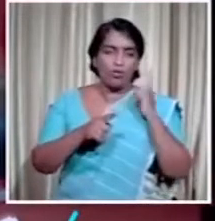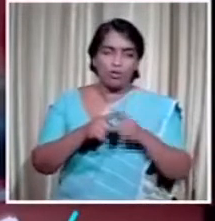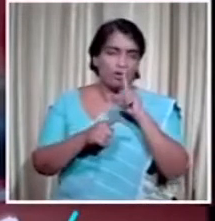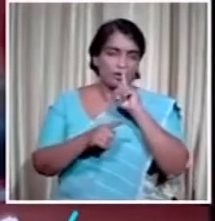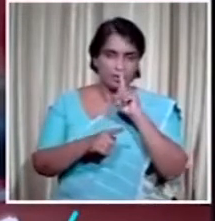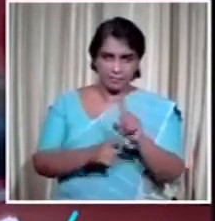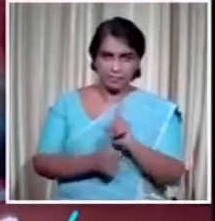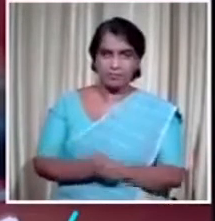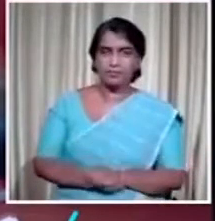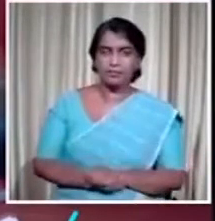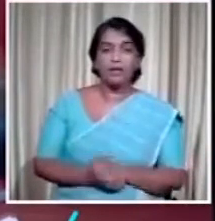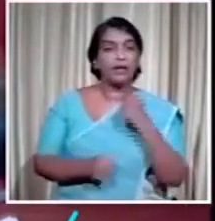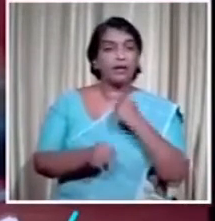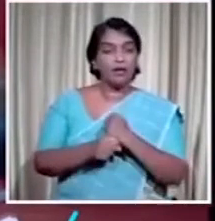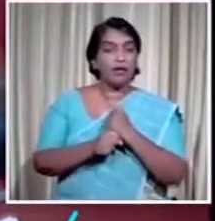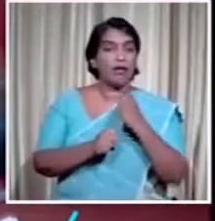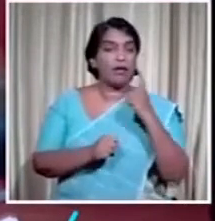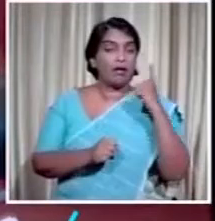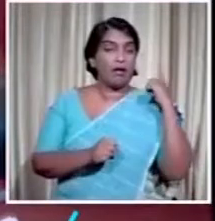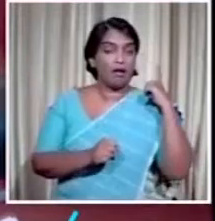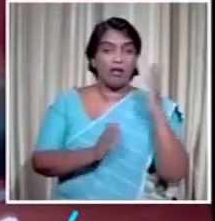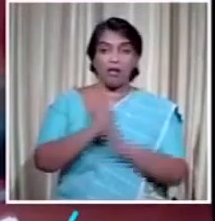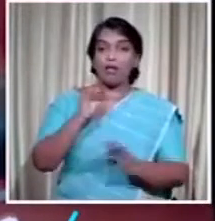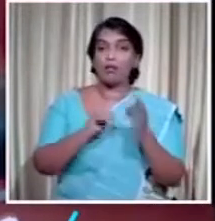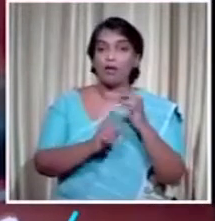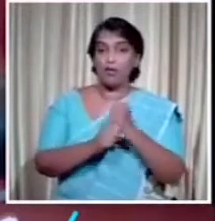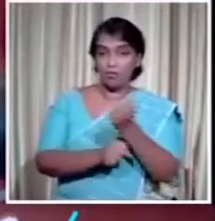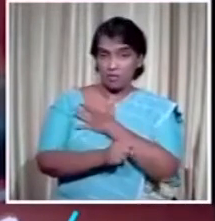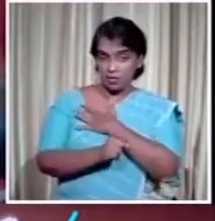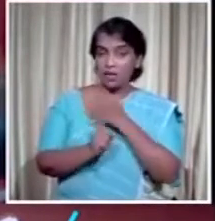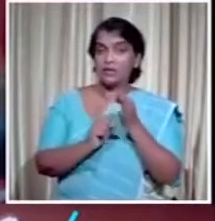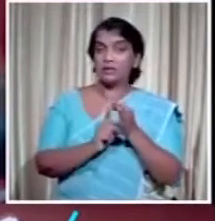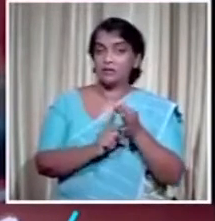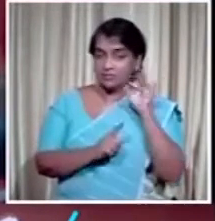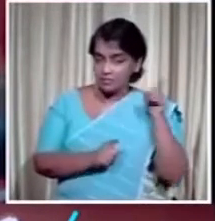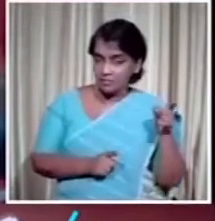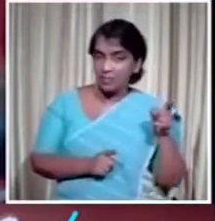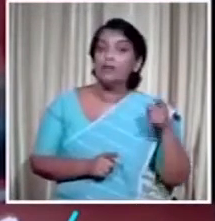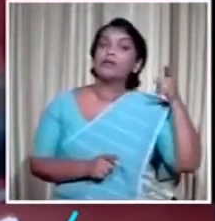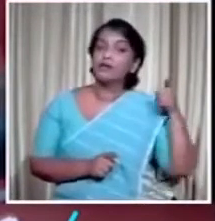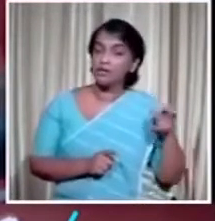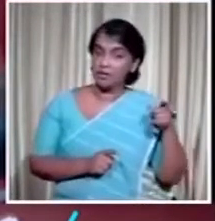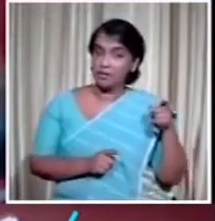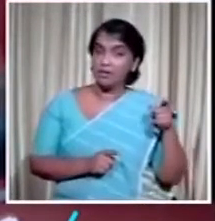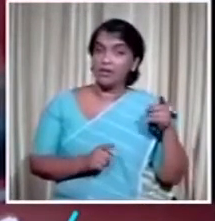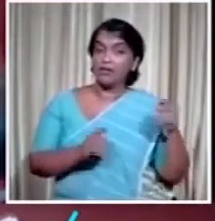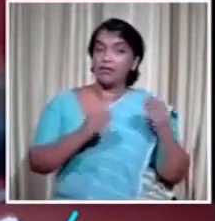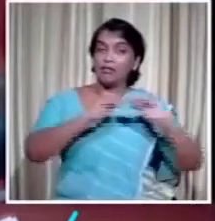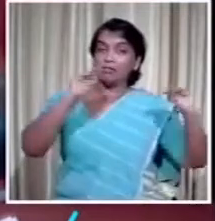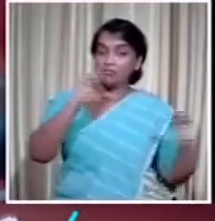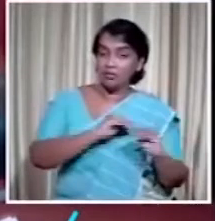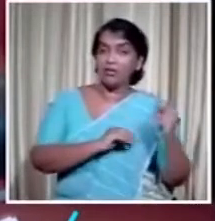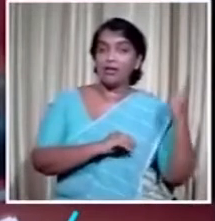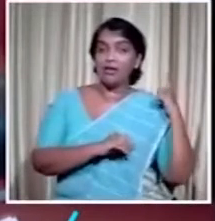gaththama, rajya arakshaka amathivarya Gotabaya Rajapaksa mathuma, etumage niyojya rajya